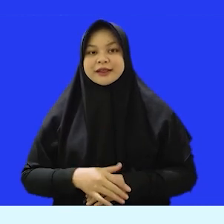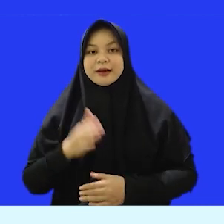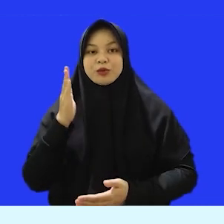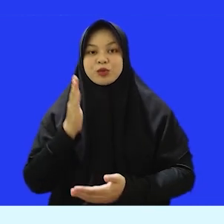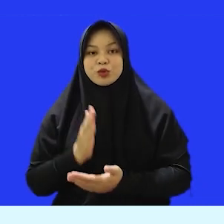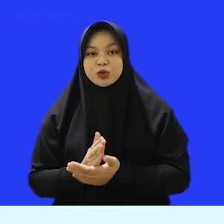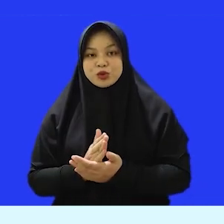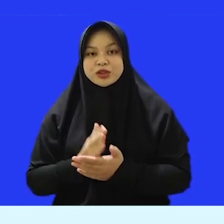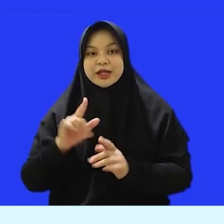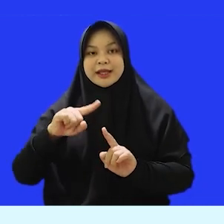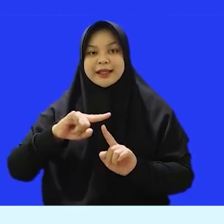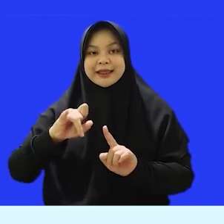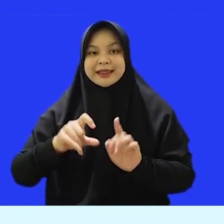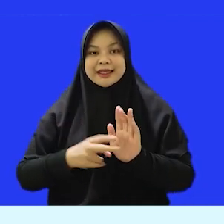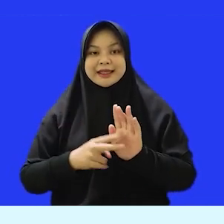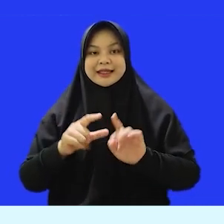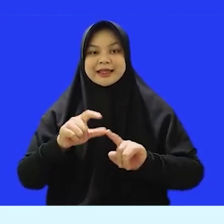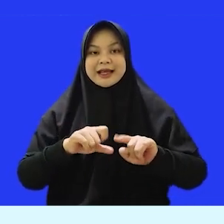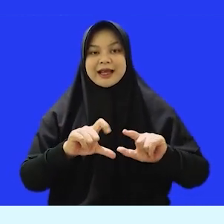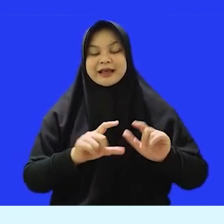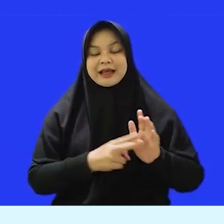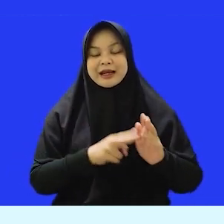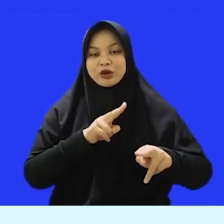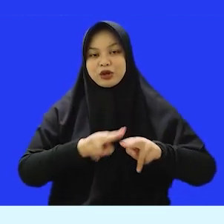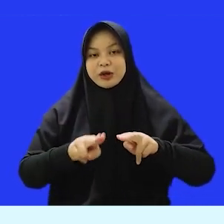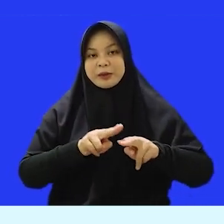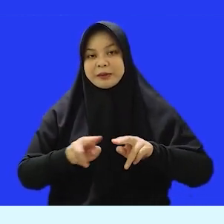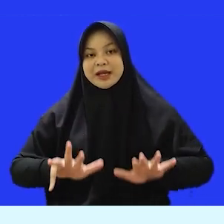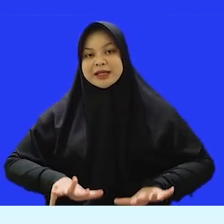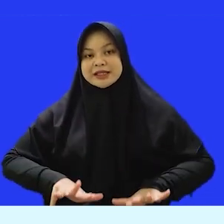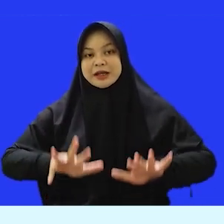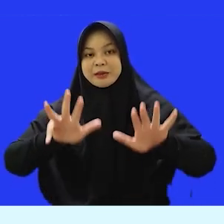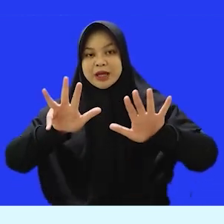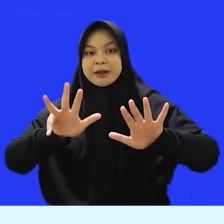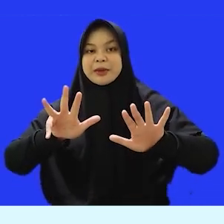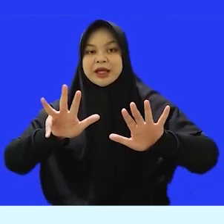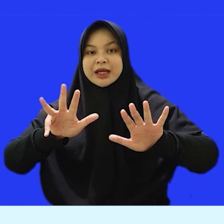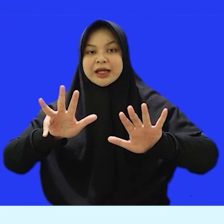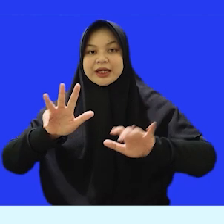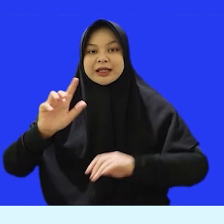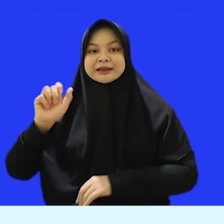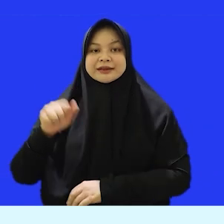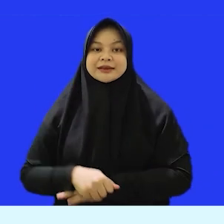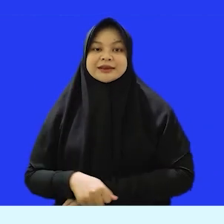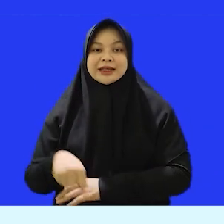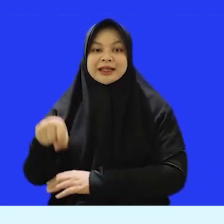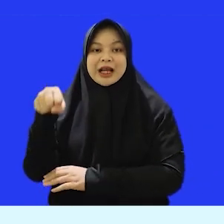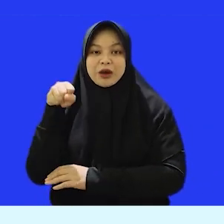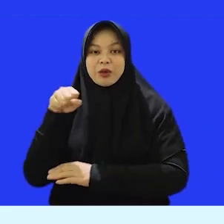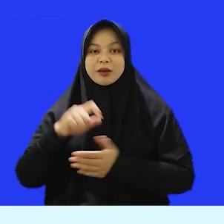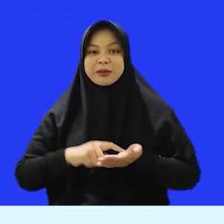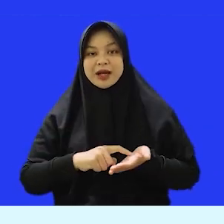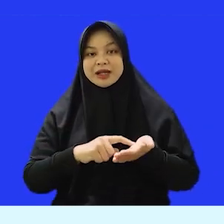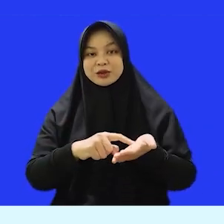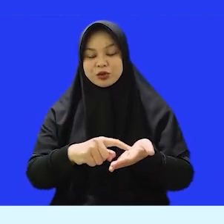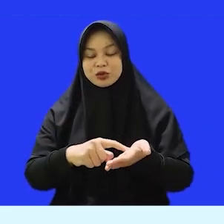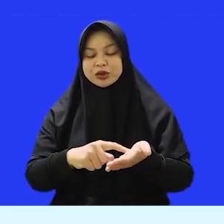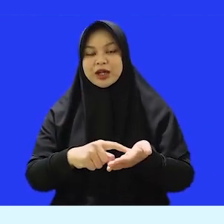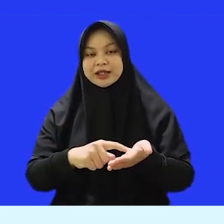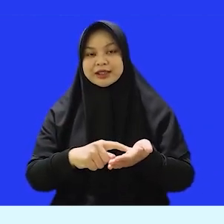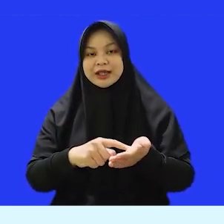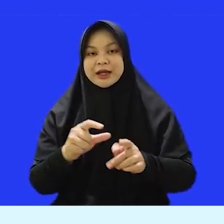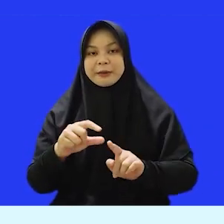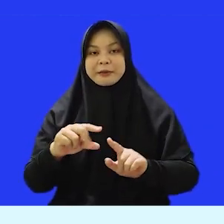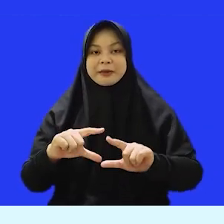tindakan atau rehabilitasi. 9. Terdakwa juga memiliki hak untuk mengajukan pra-peradilan terkait